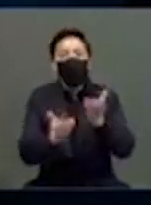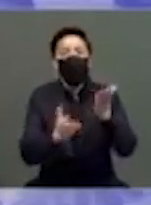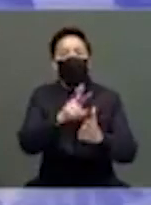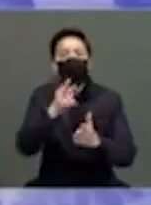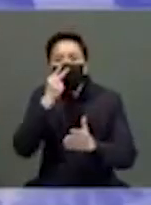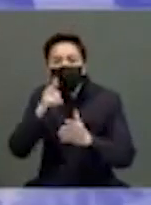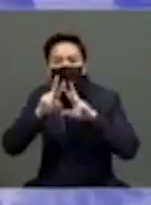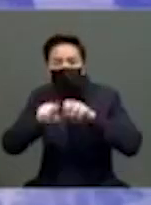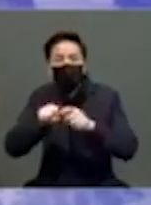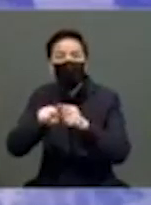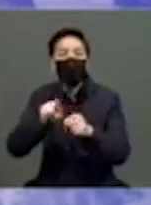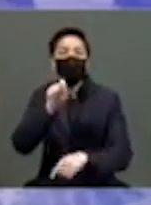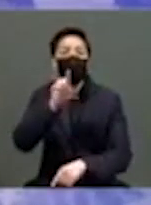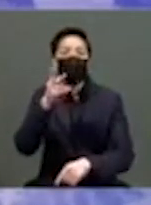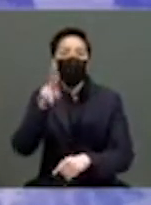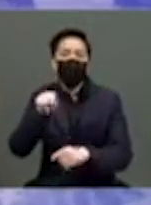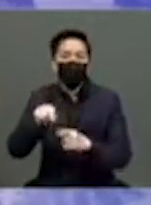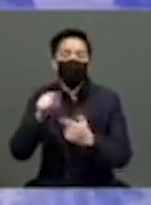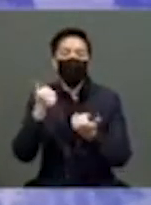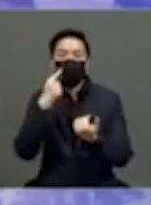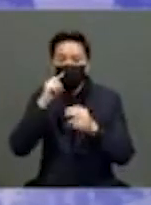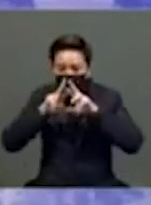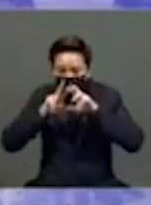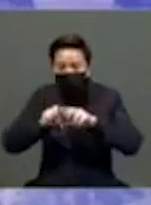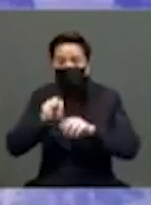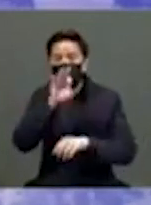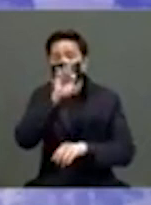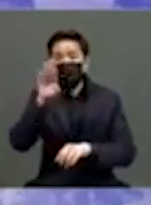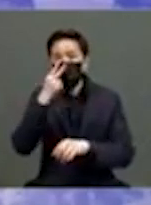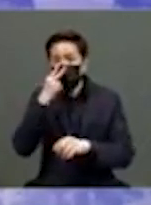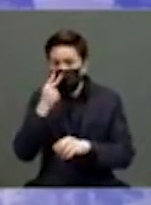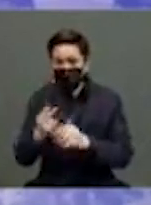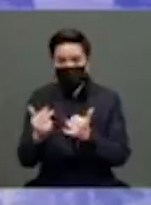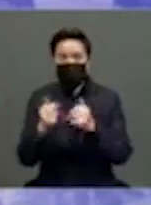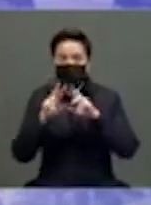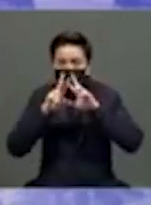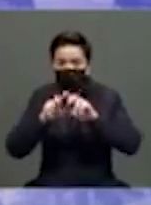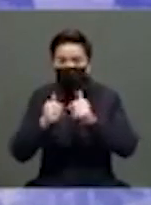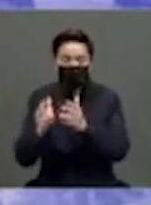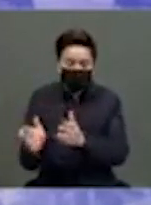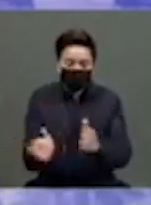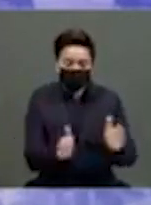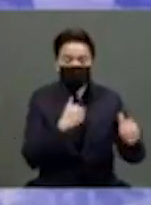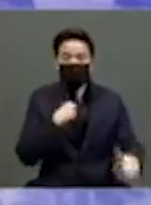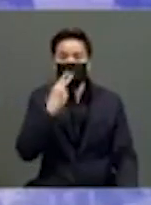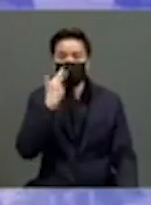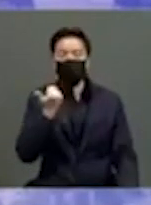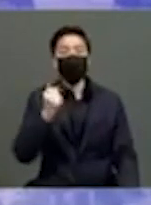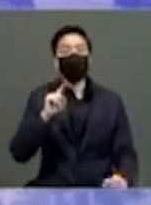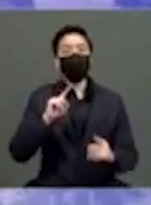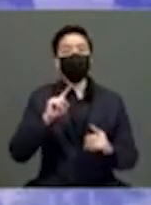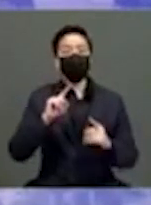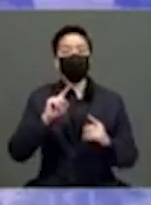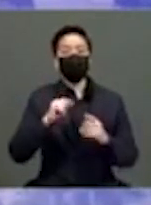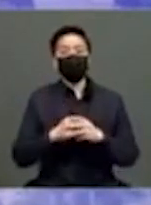คือโควิชนะฮะสุดสภ.นะครับที่เป็น Facebookนะครับแล้วก็ไปดู 27